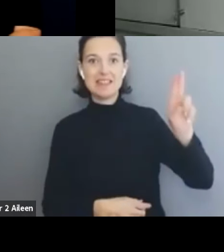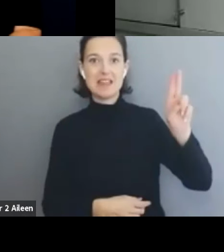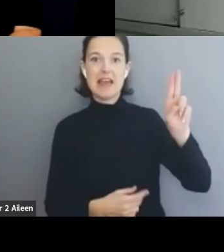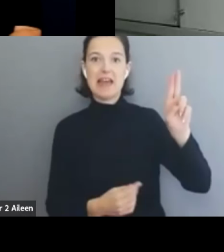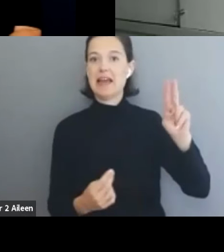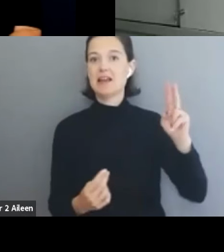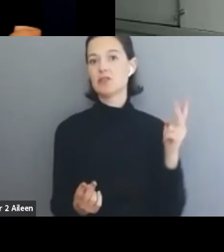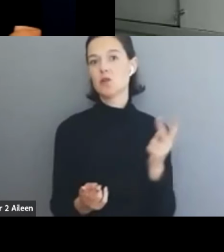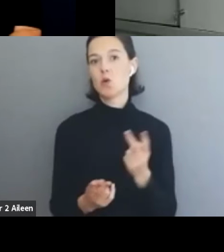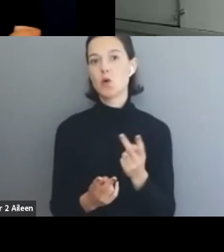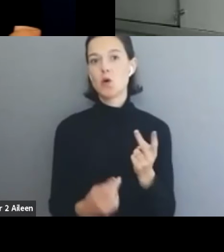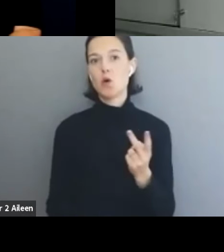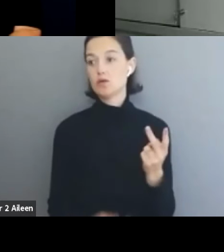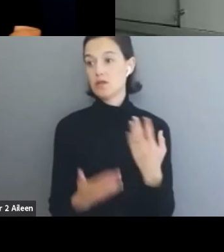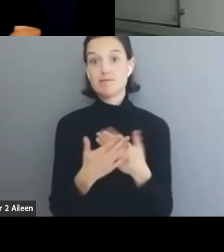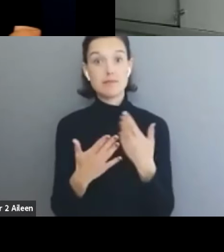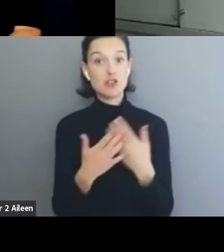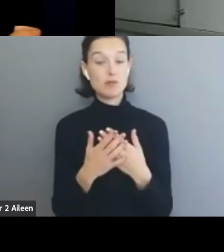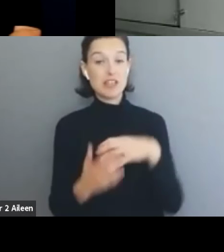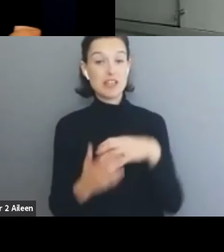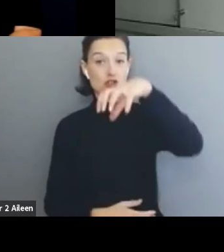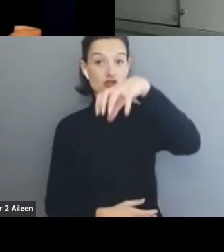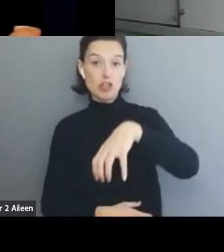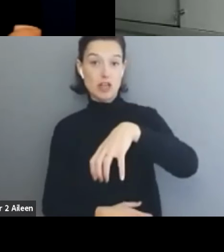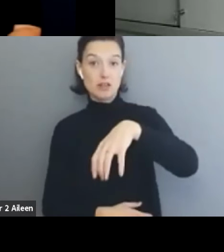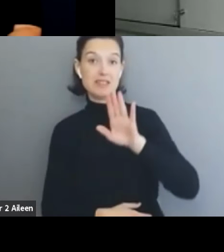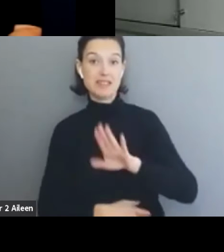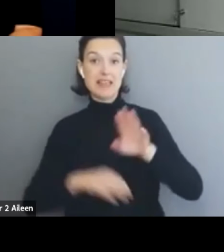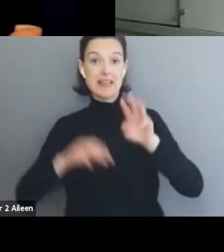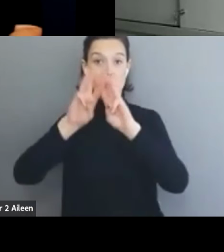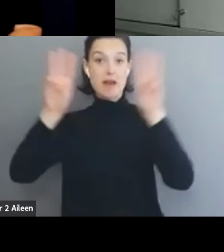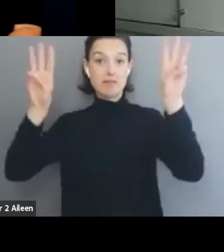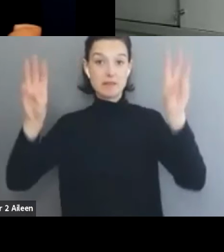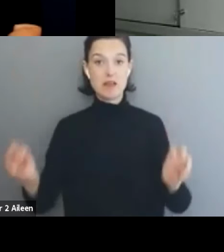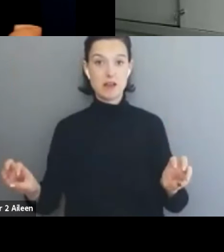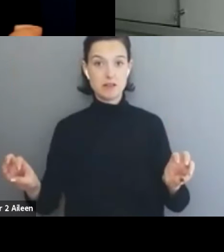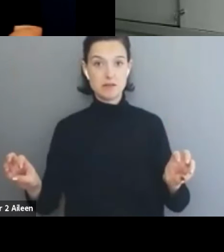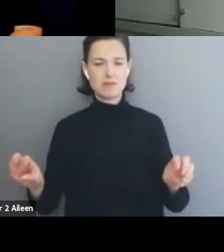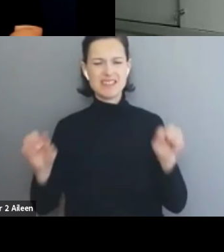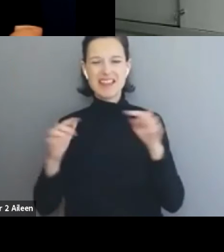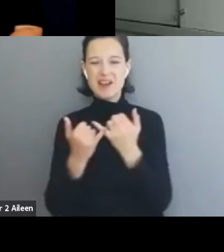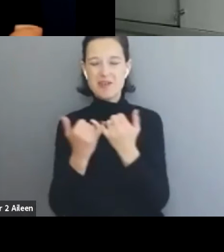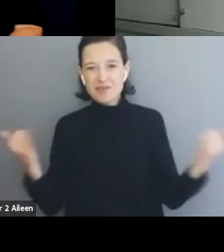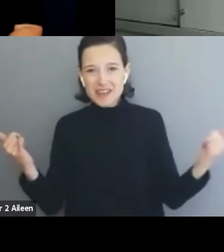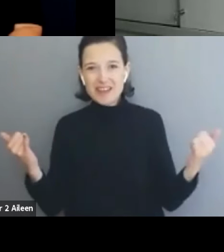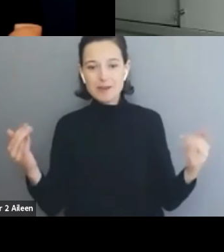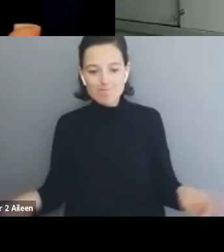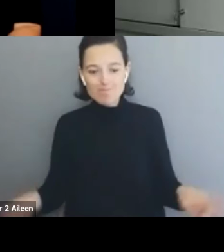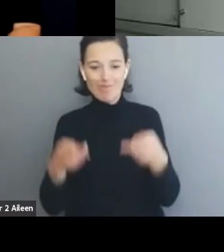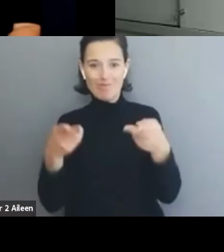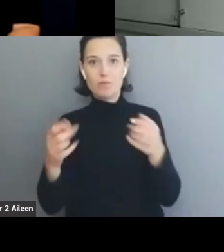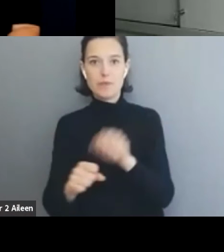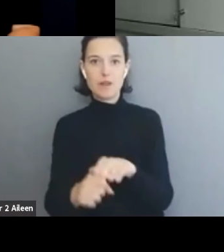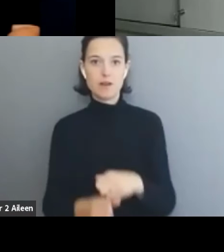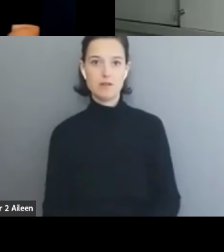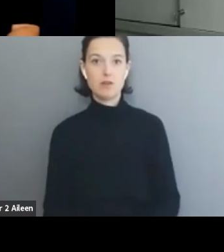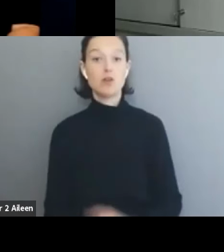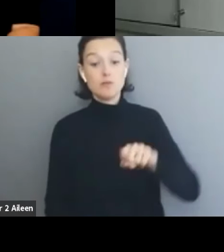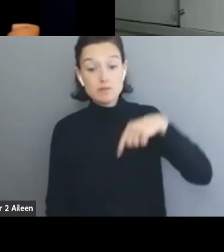Website einer Stadt zum Beispiel, wie können die motiviert werden? dass sie